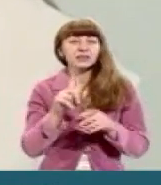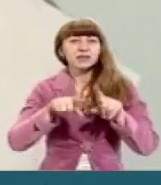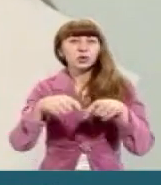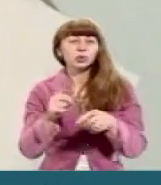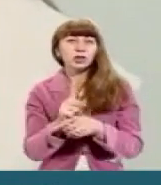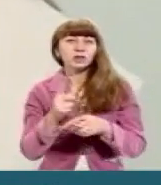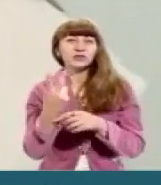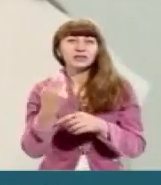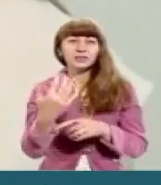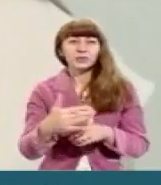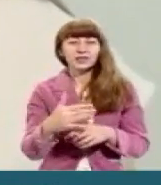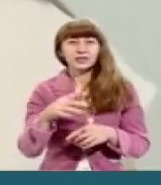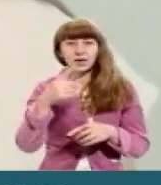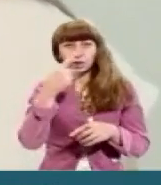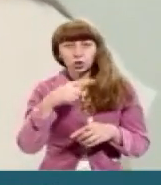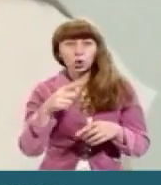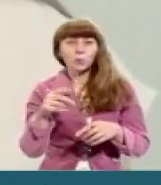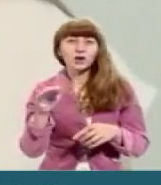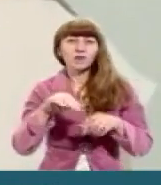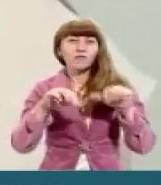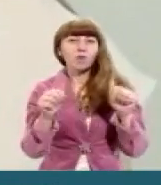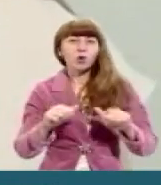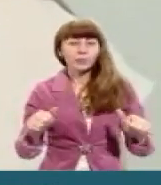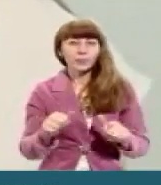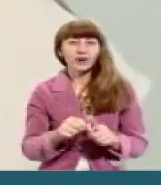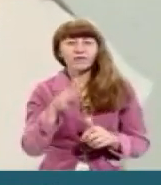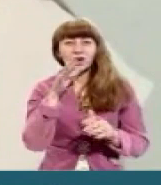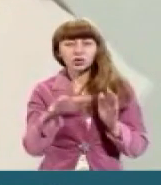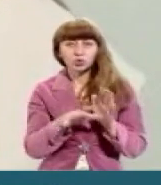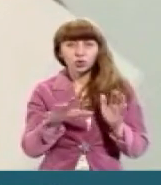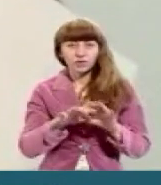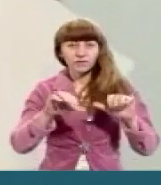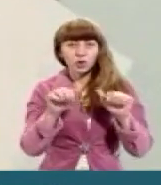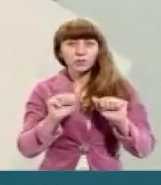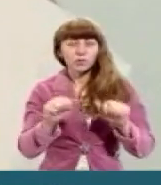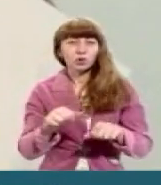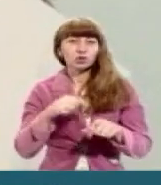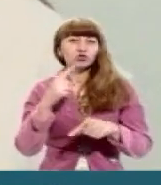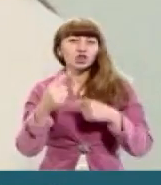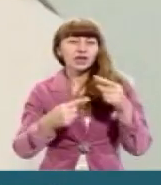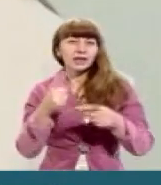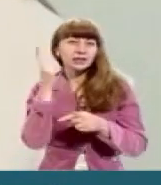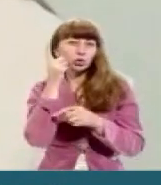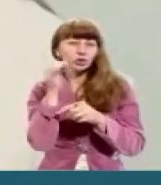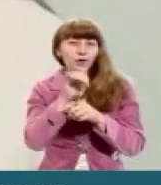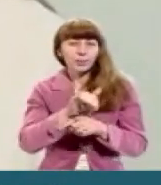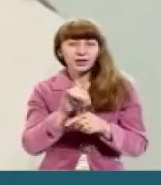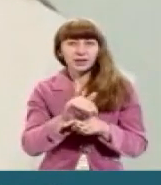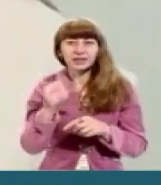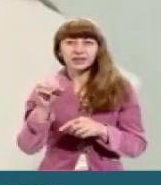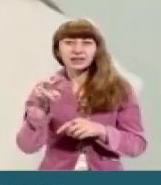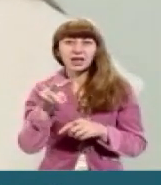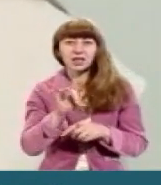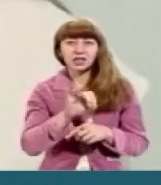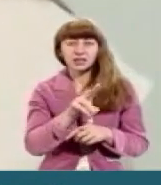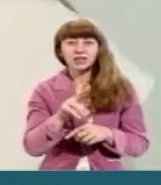250 формада тапсырады. Айта кету керек, оны е-салық мобильді қосымшасы немесе салық төлеушінің кабинеті ЕГОВ порталы арқылы электронды